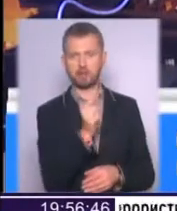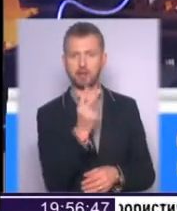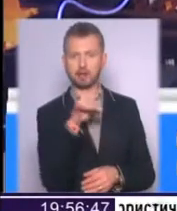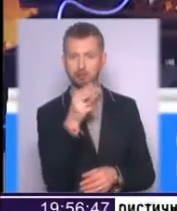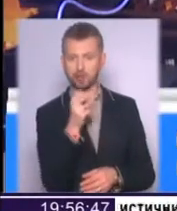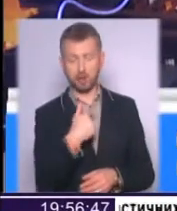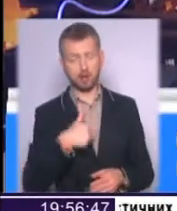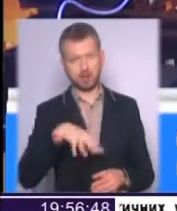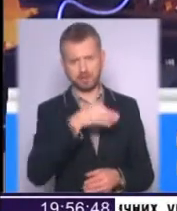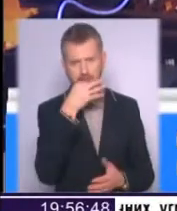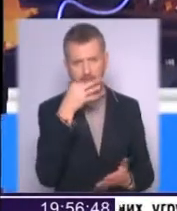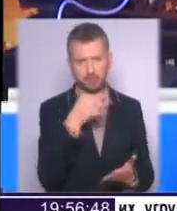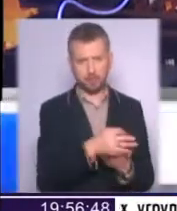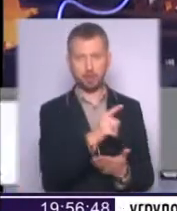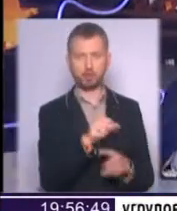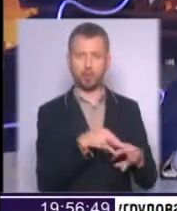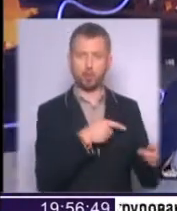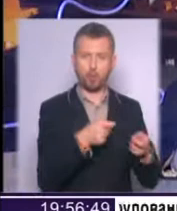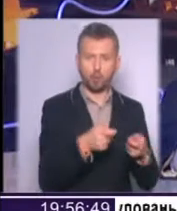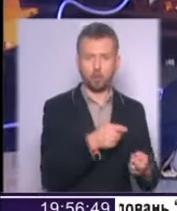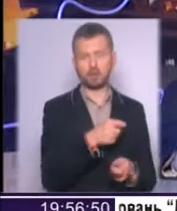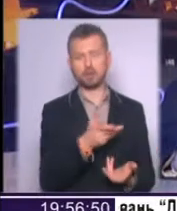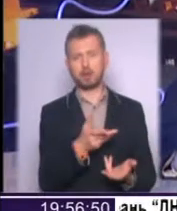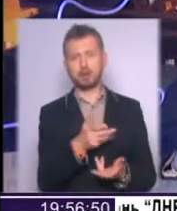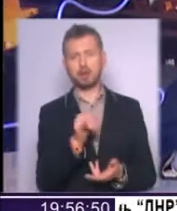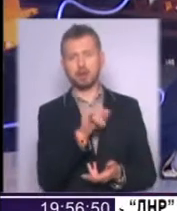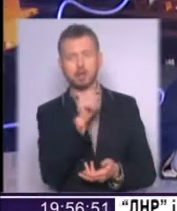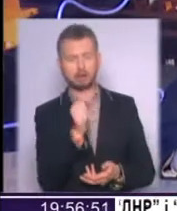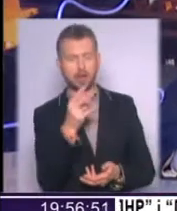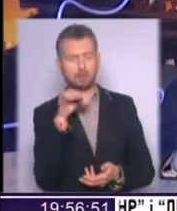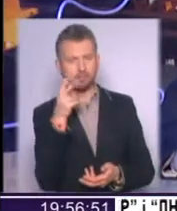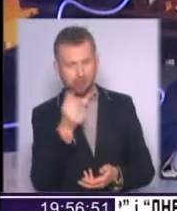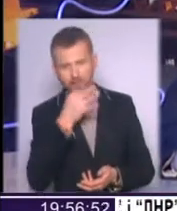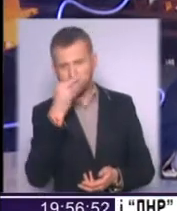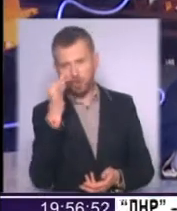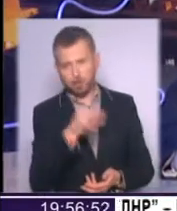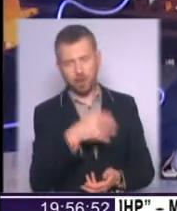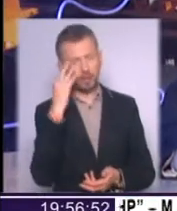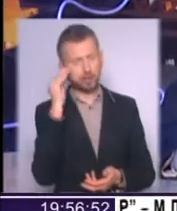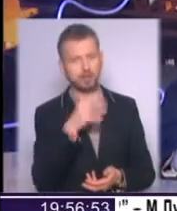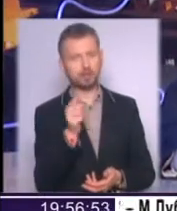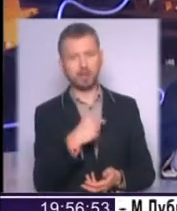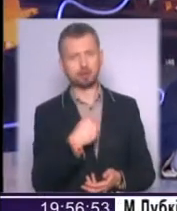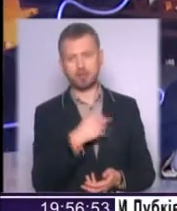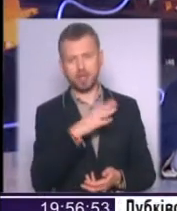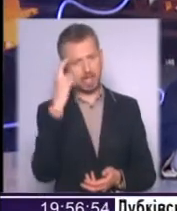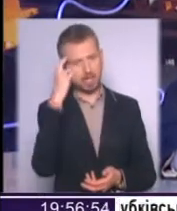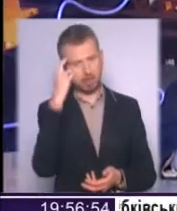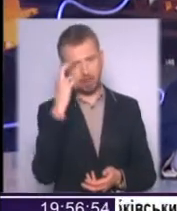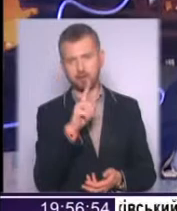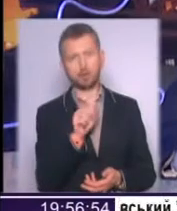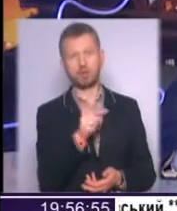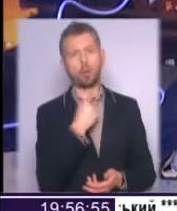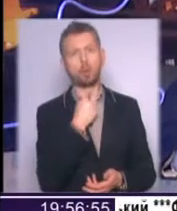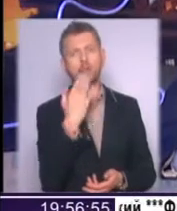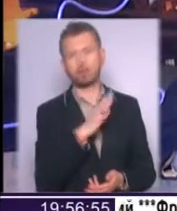відповідаю. І за уряд відповідаю за це, хоча за нього не голосував. І за Кличка відповідаю, незважаючи на те, що я не киянин і за нього там не